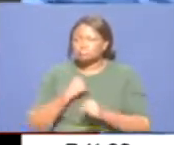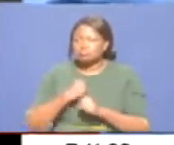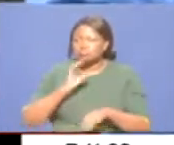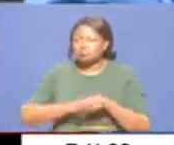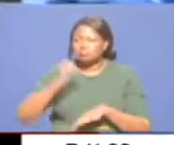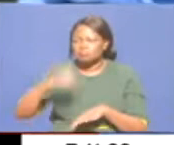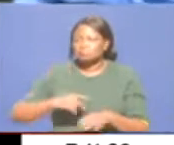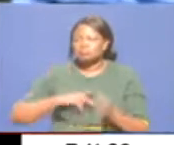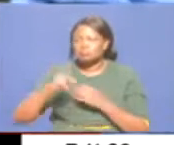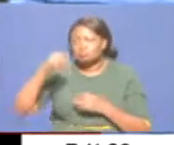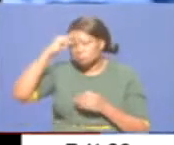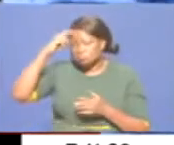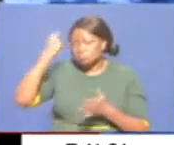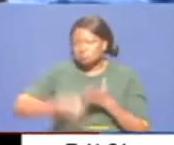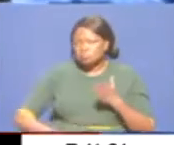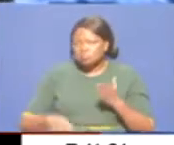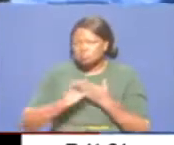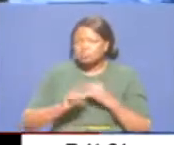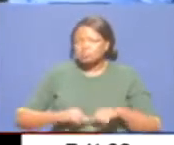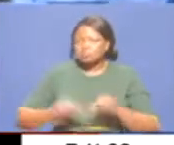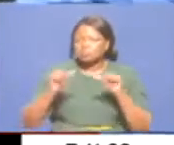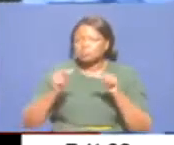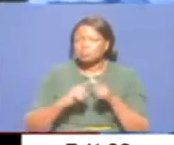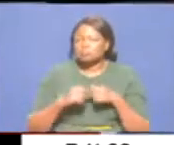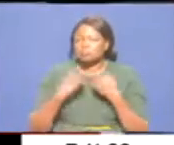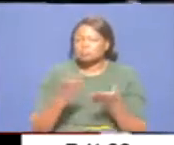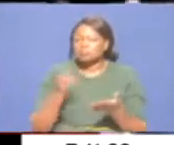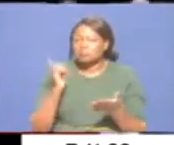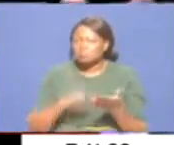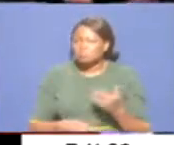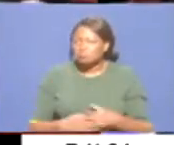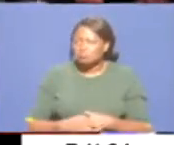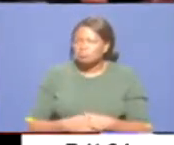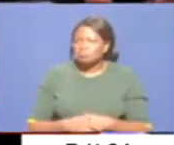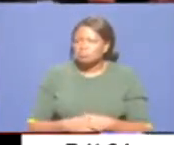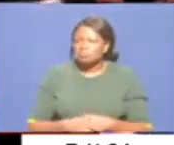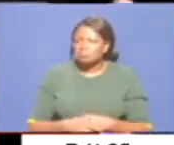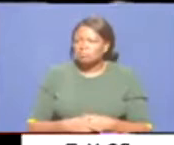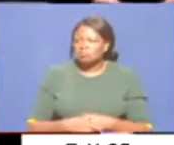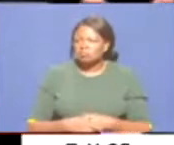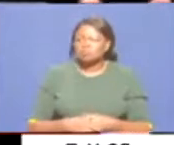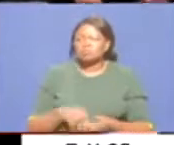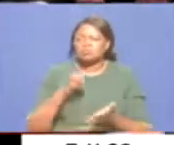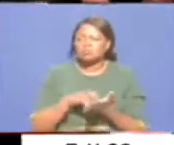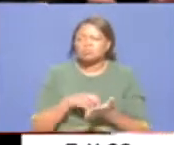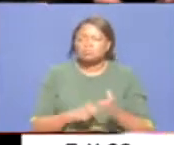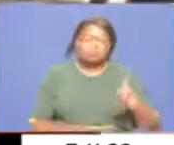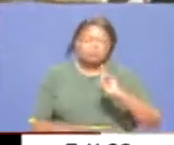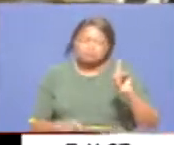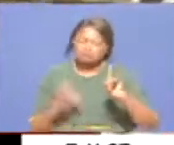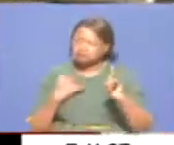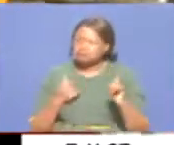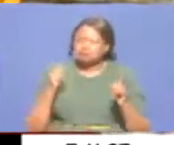serikali ushuru, nchi iende mbele, unawapatia ongo. Watu watakataa kufanya kazi. Hatuangalii mambo ya vyeo. Sasa tunaangalia mambo ya